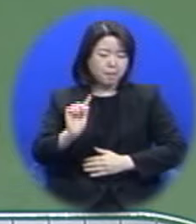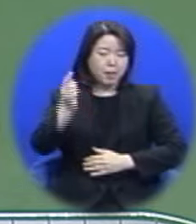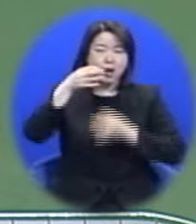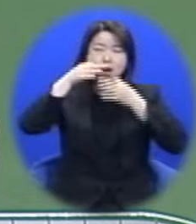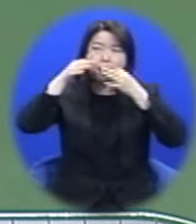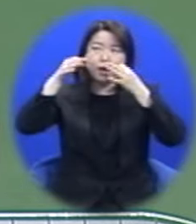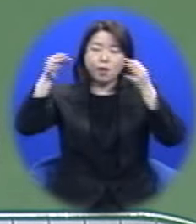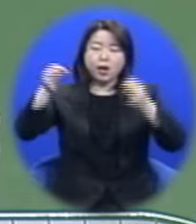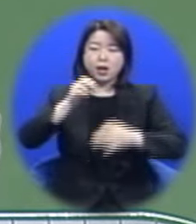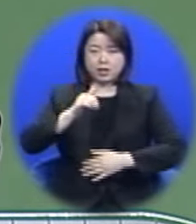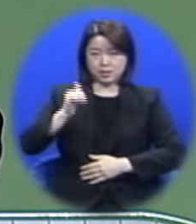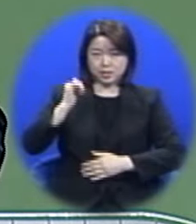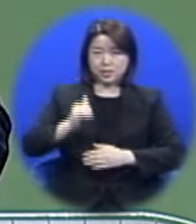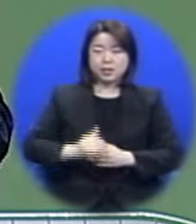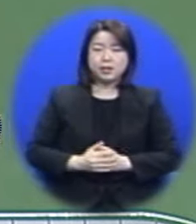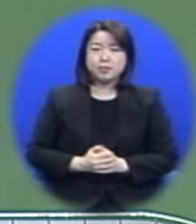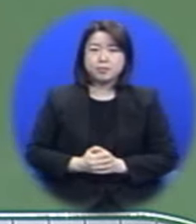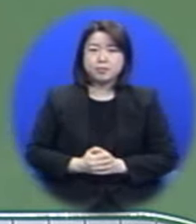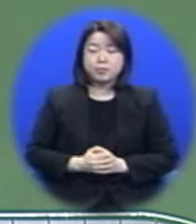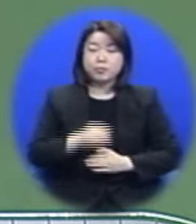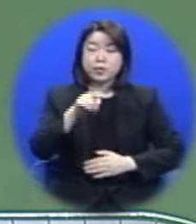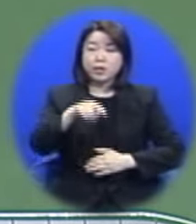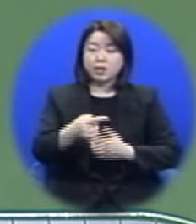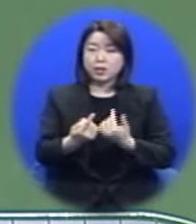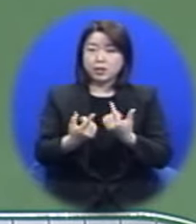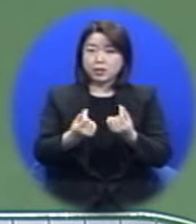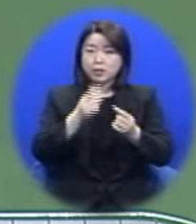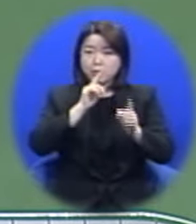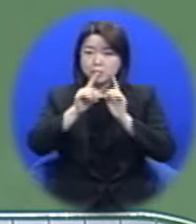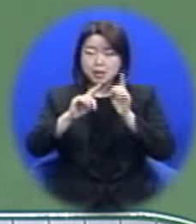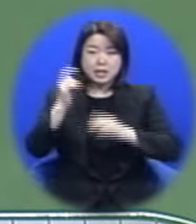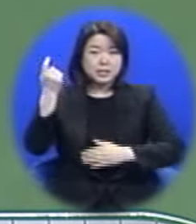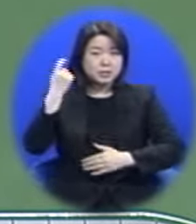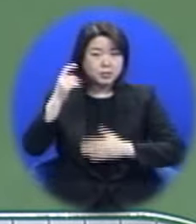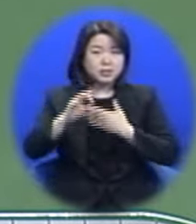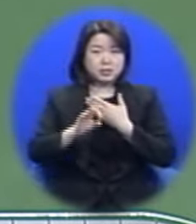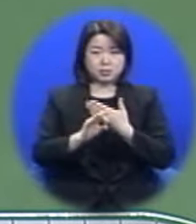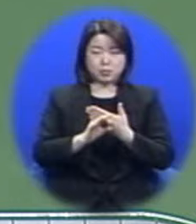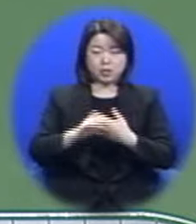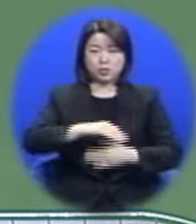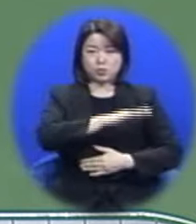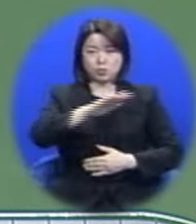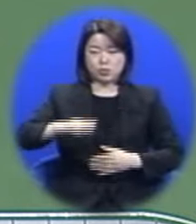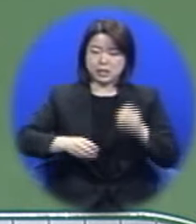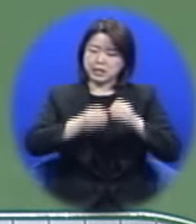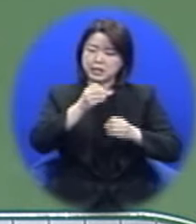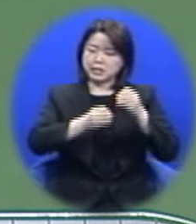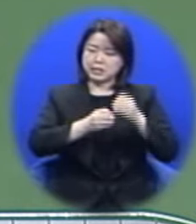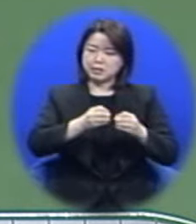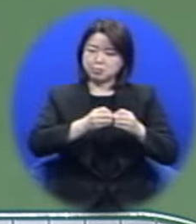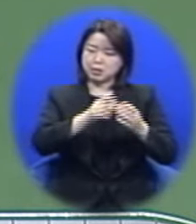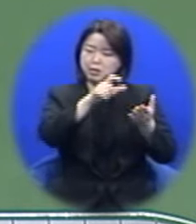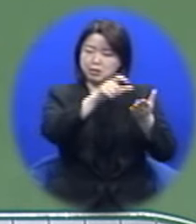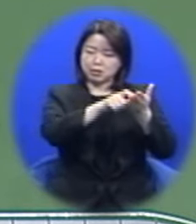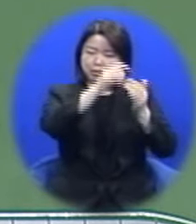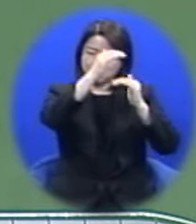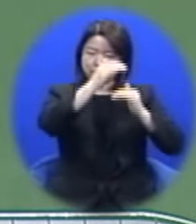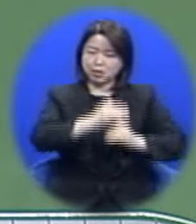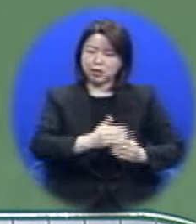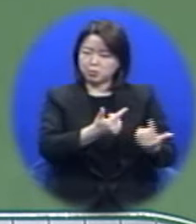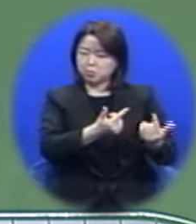외치자. 이런 말씀을 들으면 우리는 시편은 늘이 이야기만 한다고 생각이